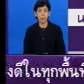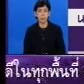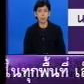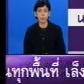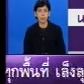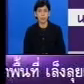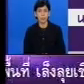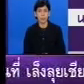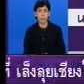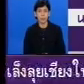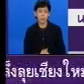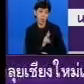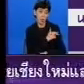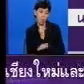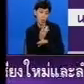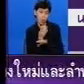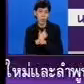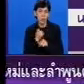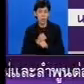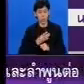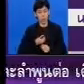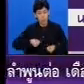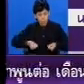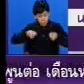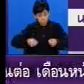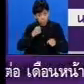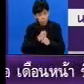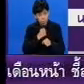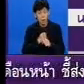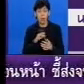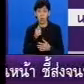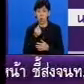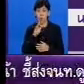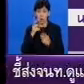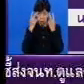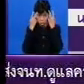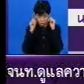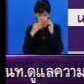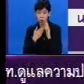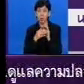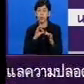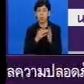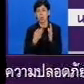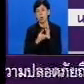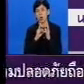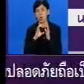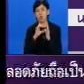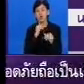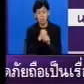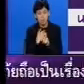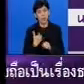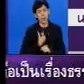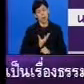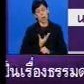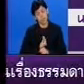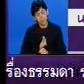พยาบาลจากวชิรพยาบาลช่วยกันปั๊มหัวใจนายเย็นพดุงจิตนายกองค์การบริหารส่วนตำบลขอนแก่นอำเภอเมืองจังหวัดร้อยเอ็ดซึ่งช็